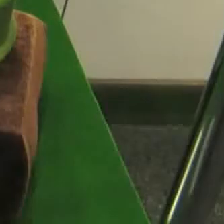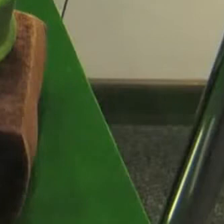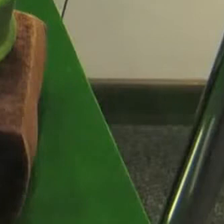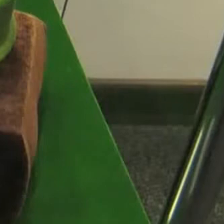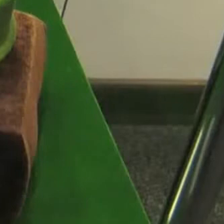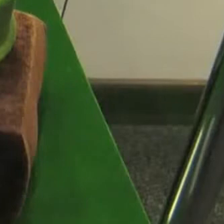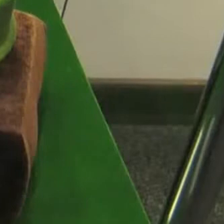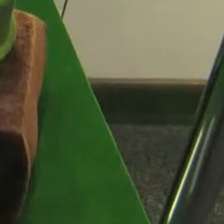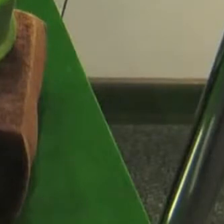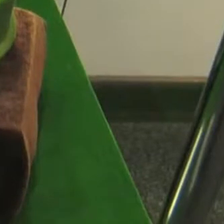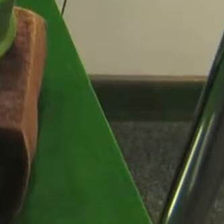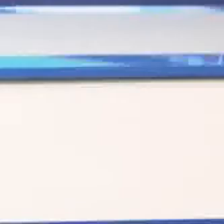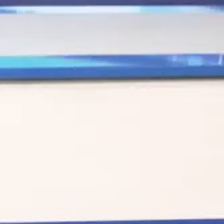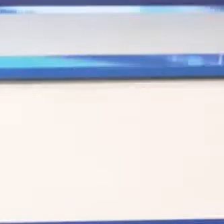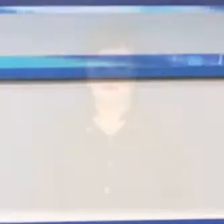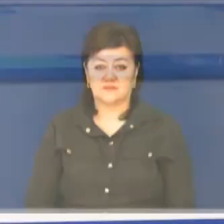жизнью и творчеством поэта.